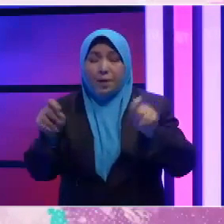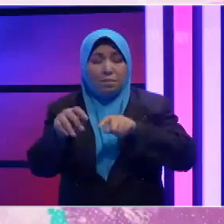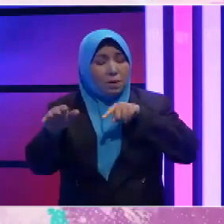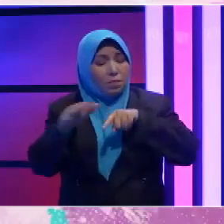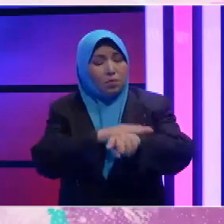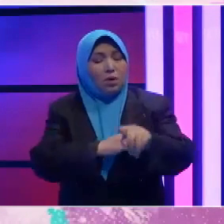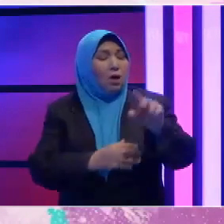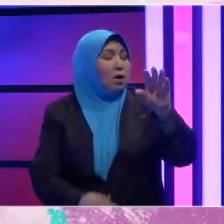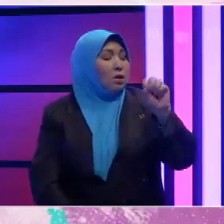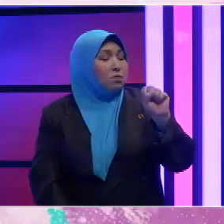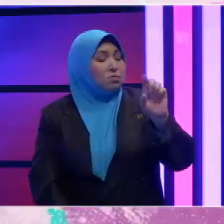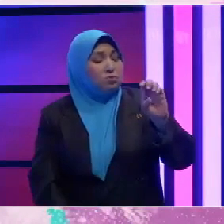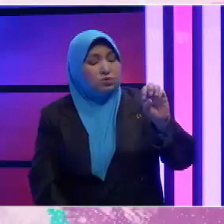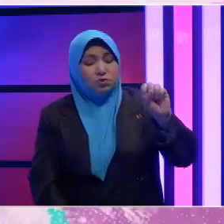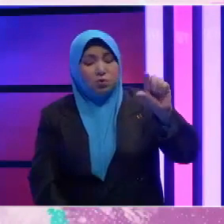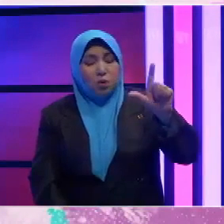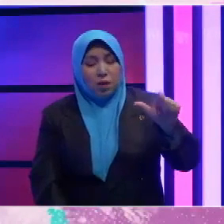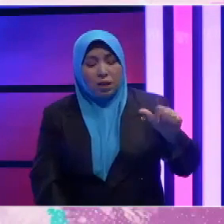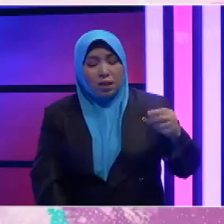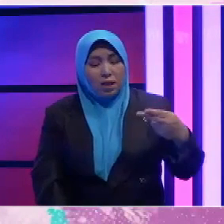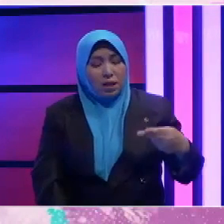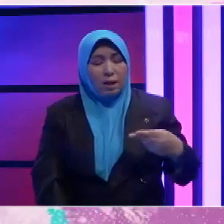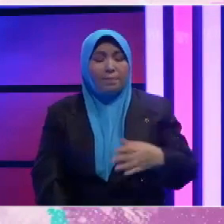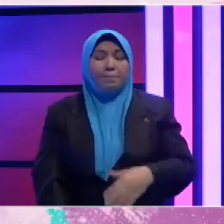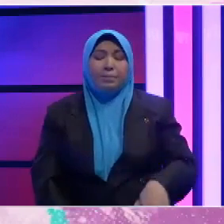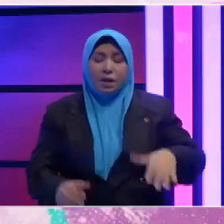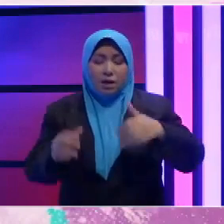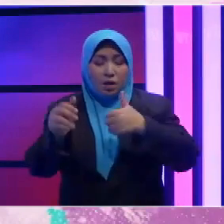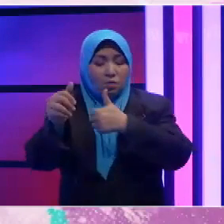لنقولن لوليه